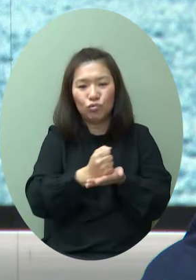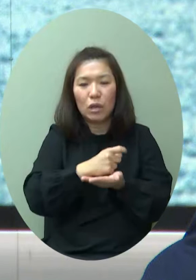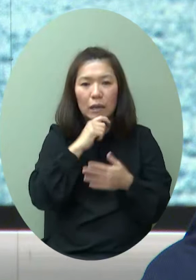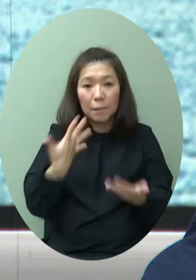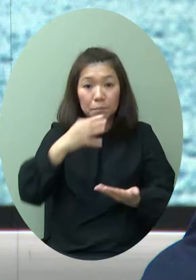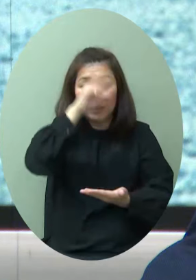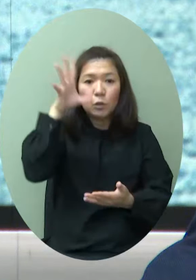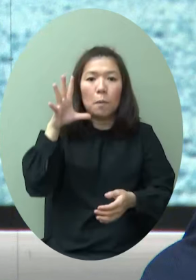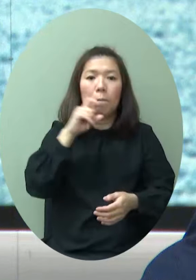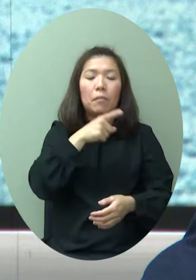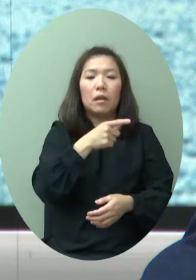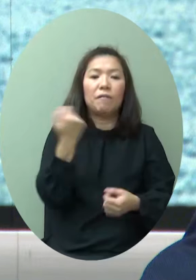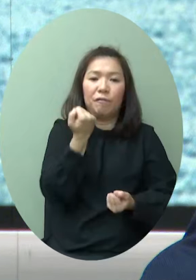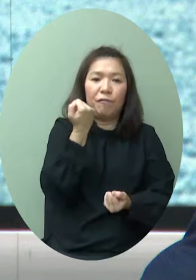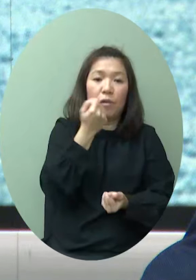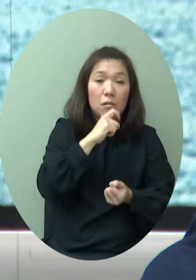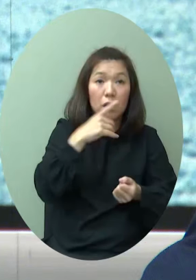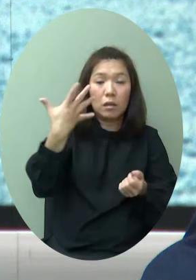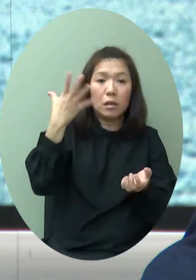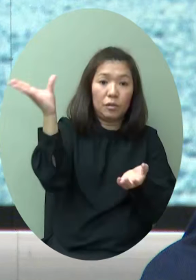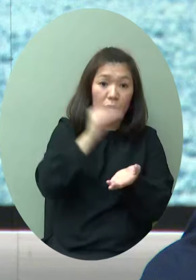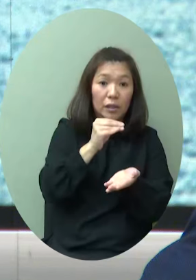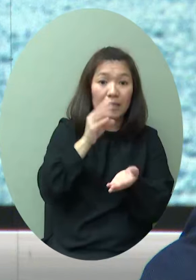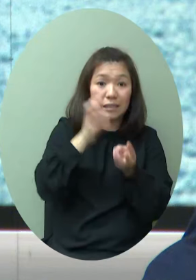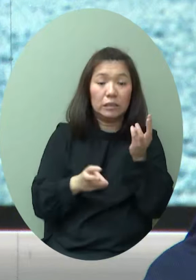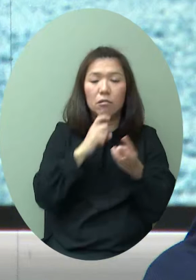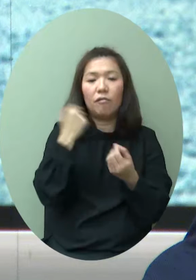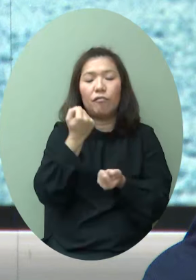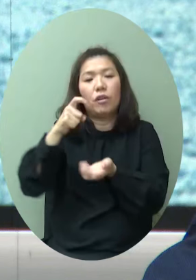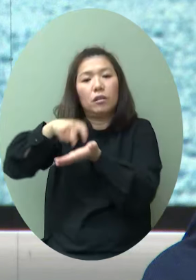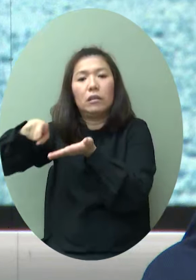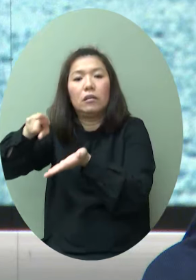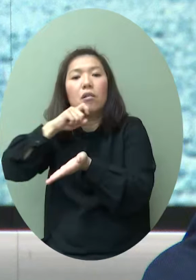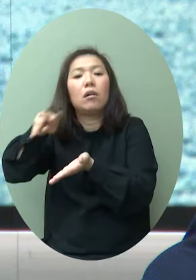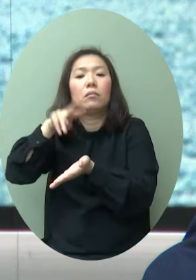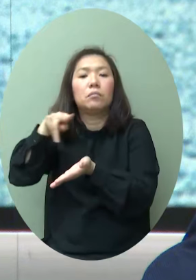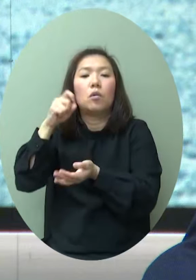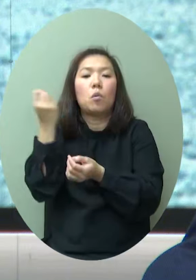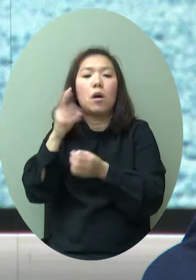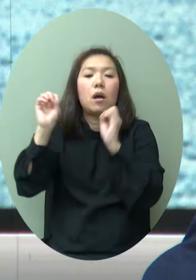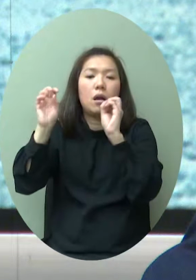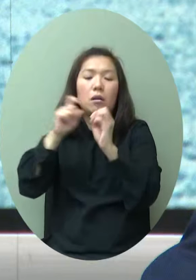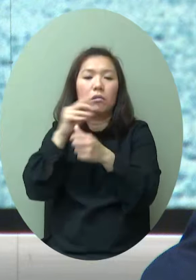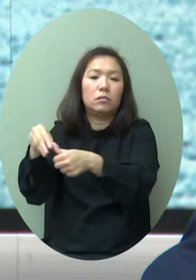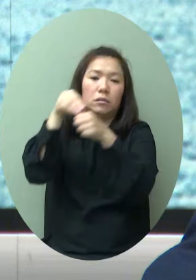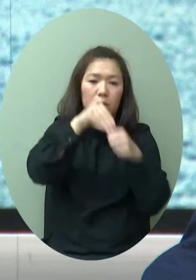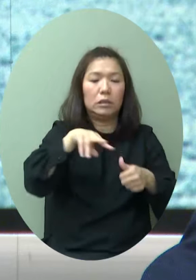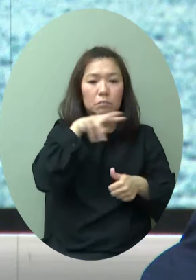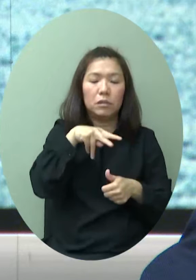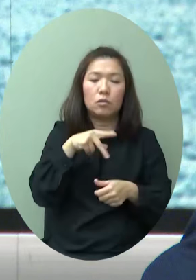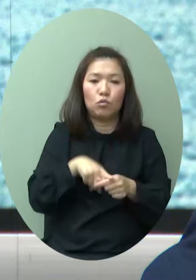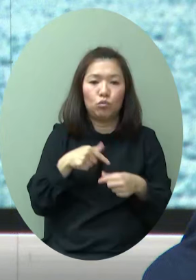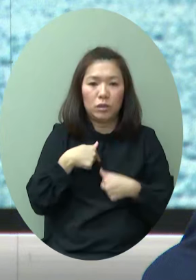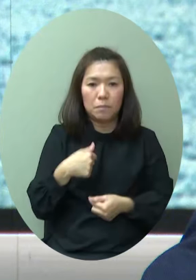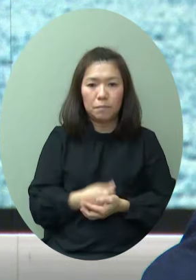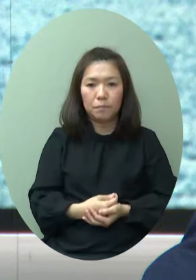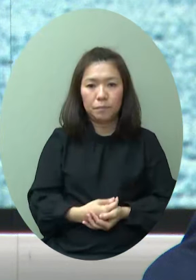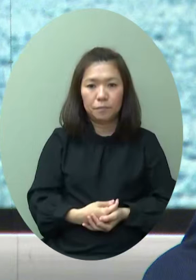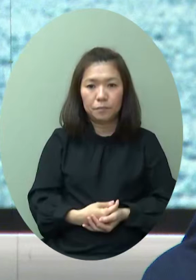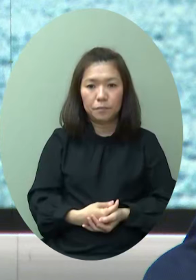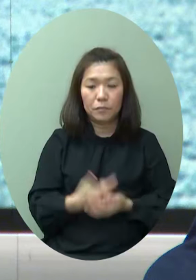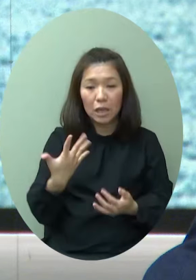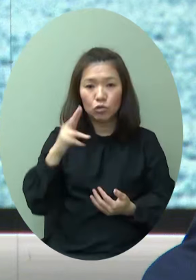握得到啦。咁已經第一時間咧發出個檢疫令，安排佢哋去入住檢疫中心嘅。咁暫時嚟講咧，